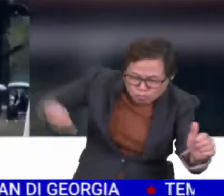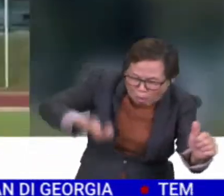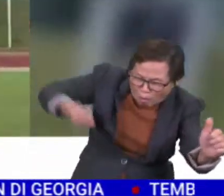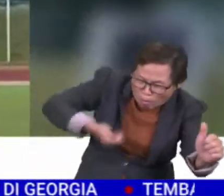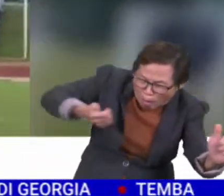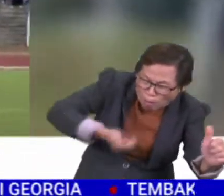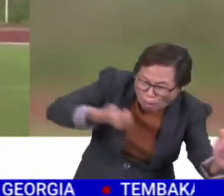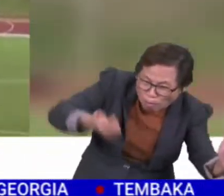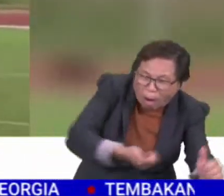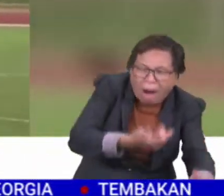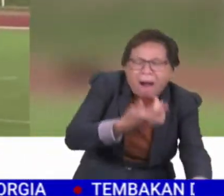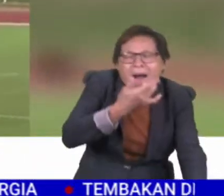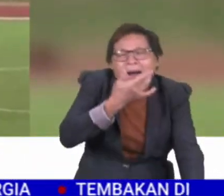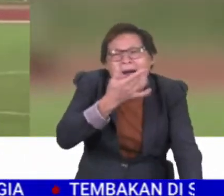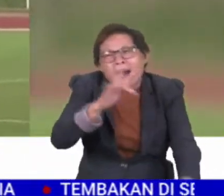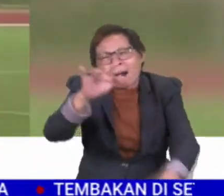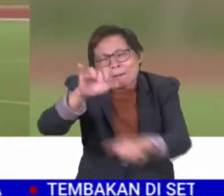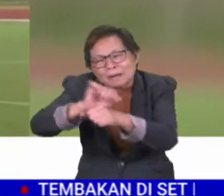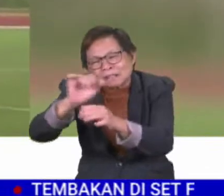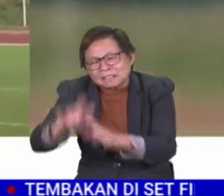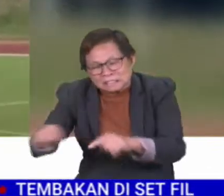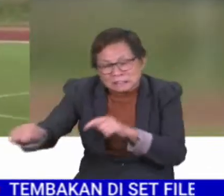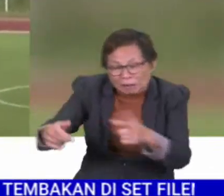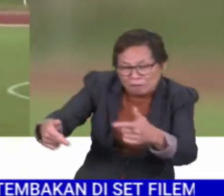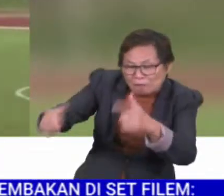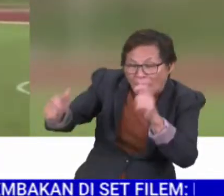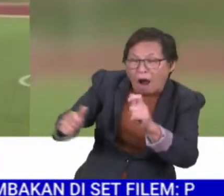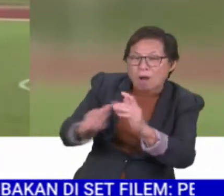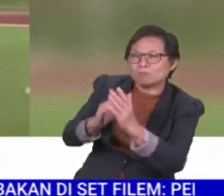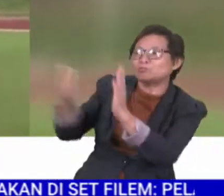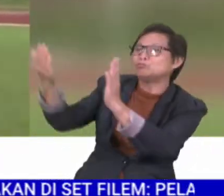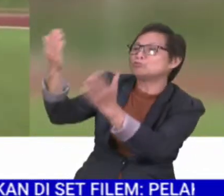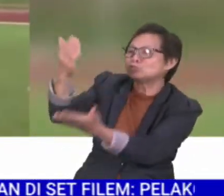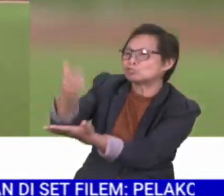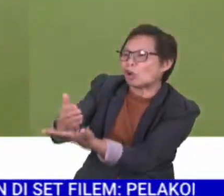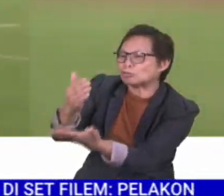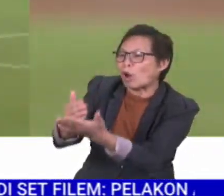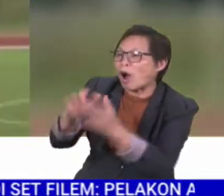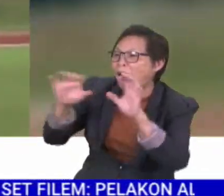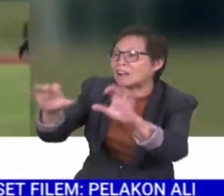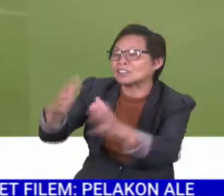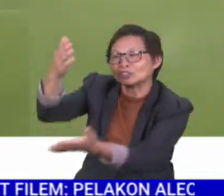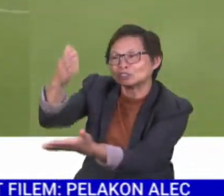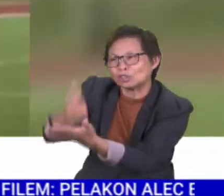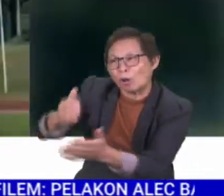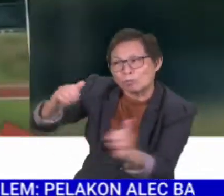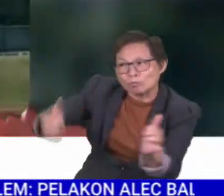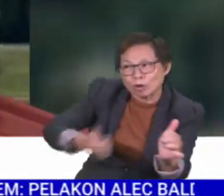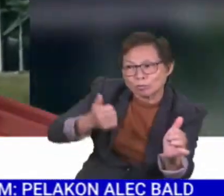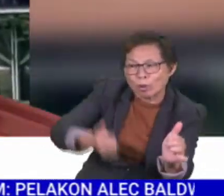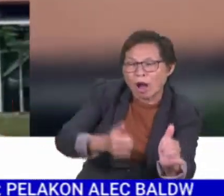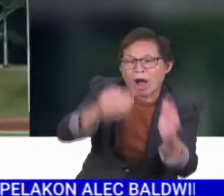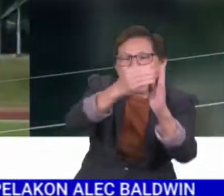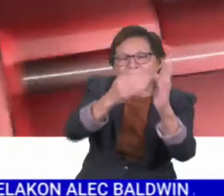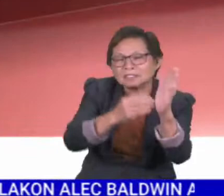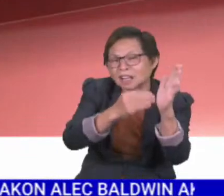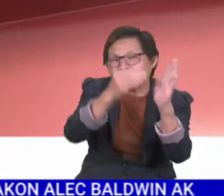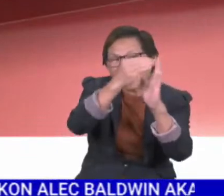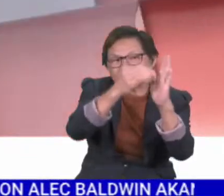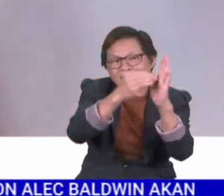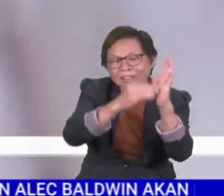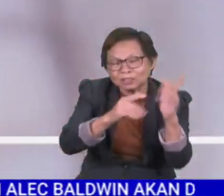mengejarnya. Mujur ada petugas bertindak pantas yang menghalang anjing terus mengejar. Difahamkan acara sukan